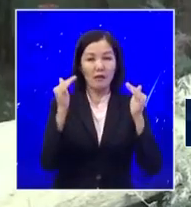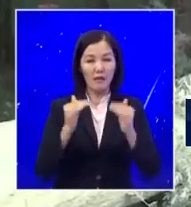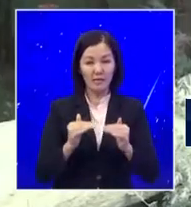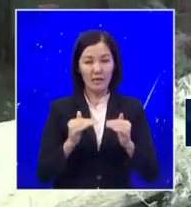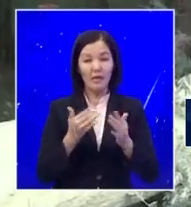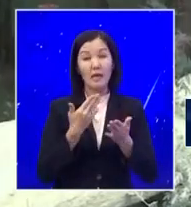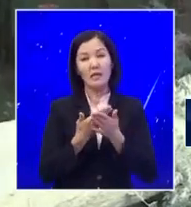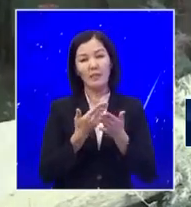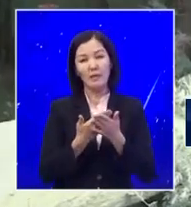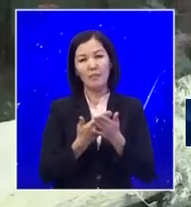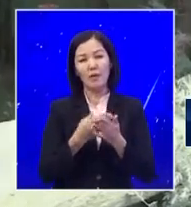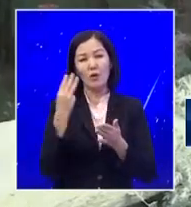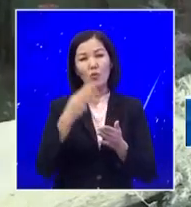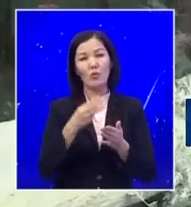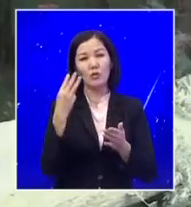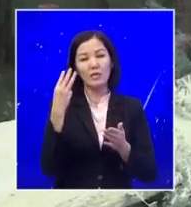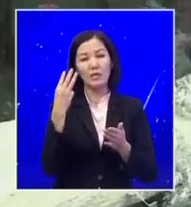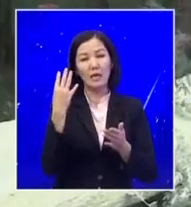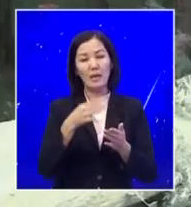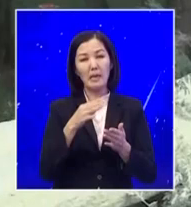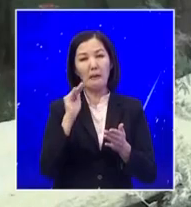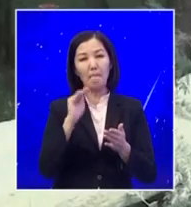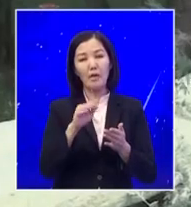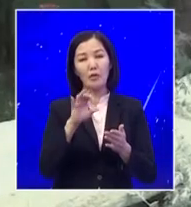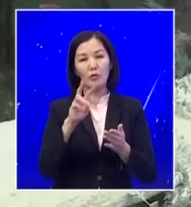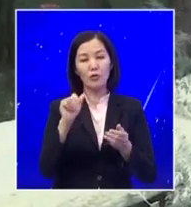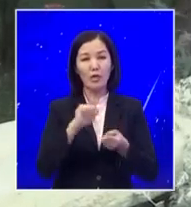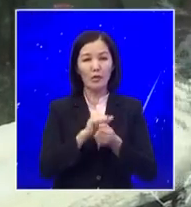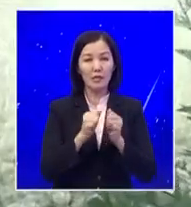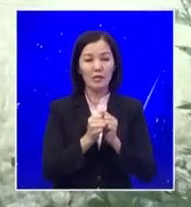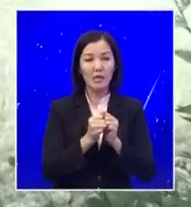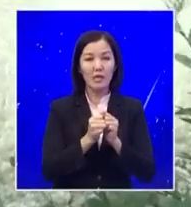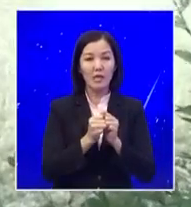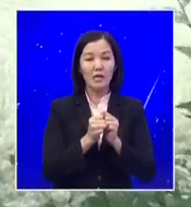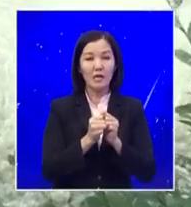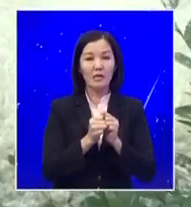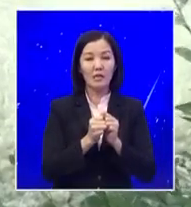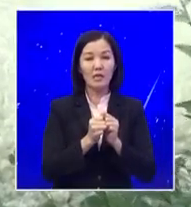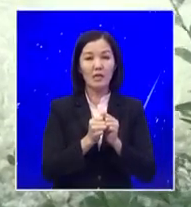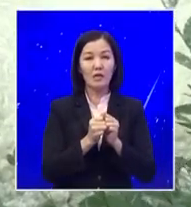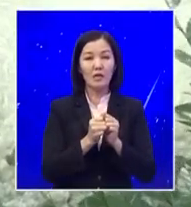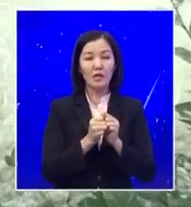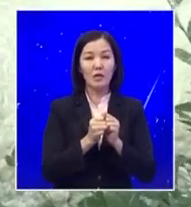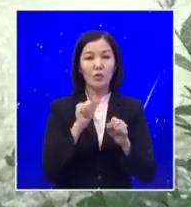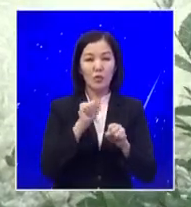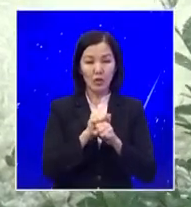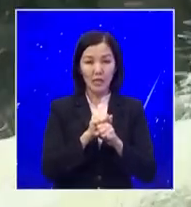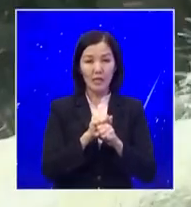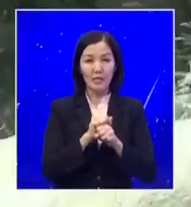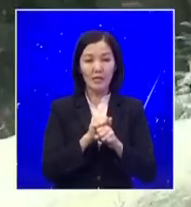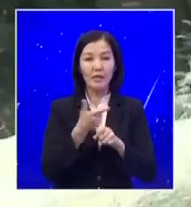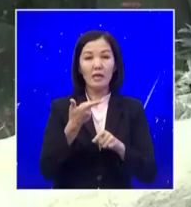Примерно мен сізге айтып берейін, 35-40 мың тонна аз жағамыз газға өткеннен кейін. Предприятие біздің